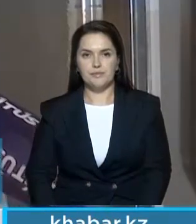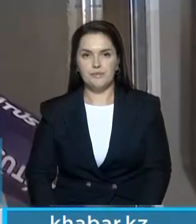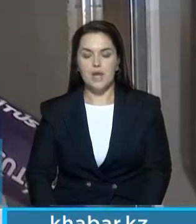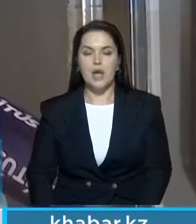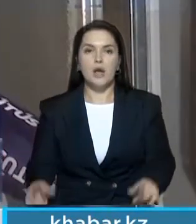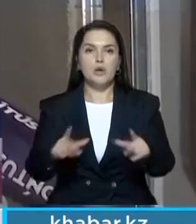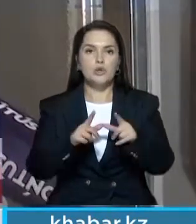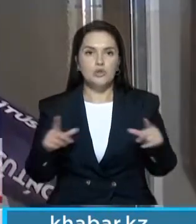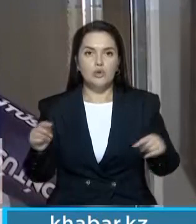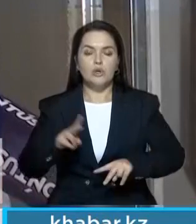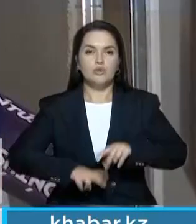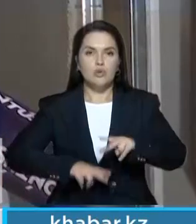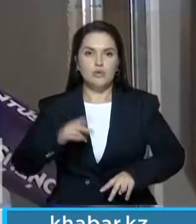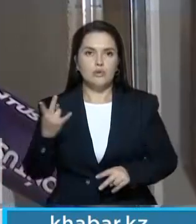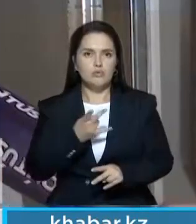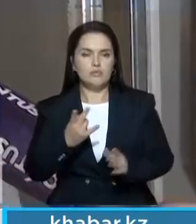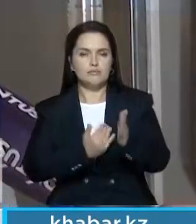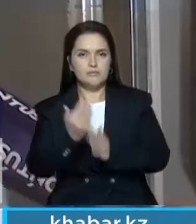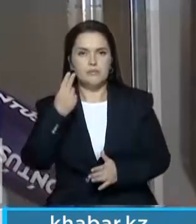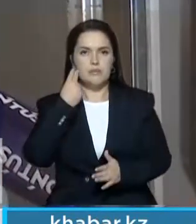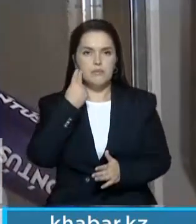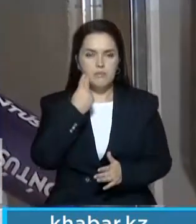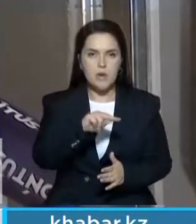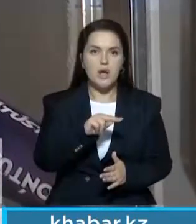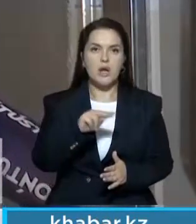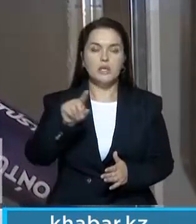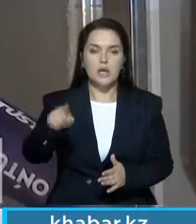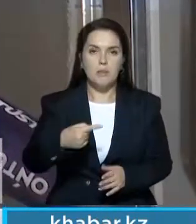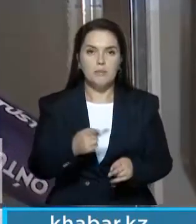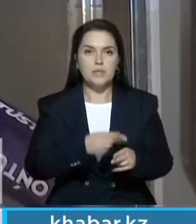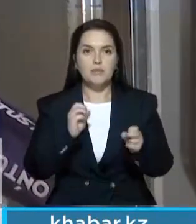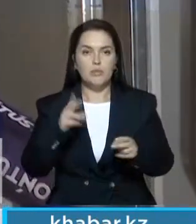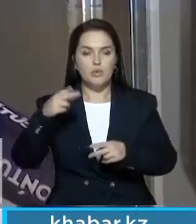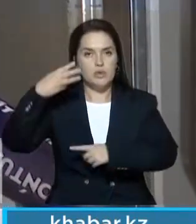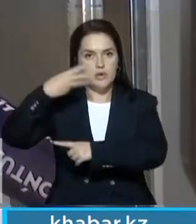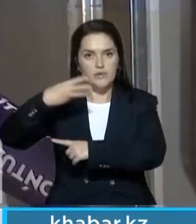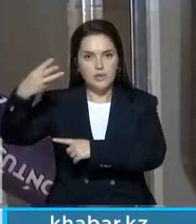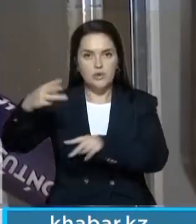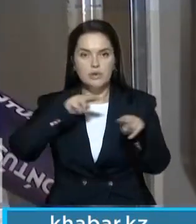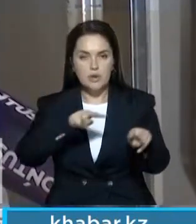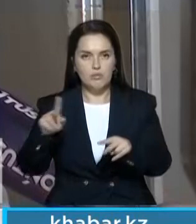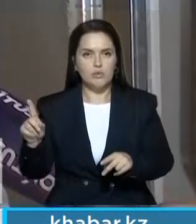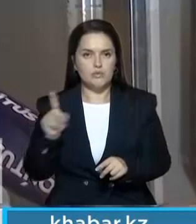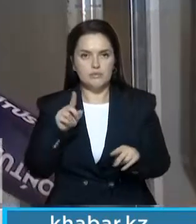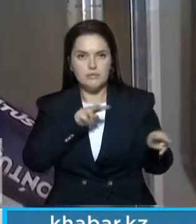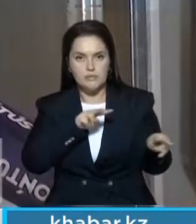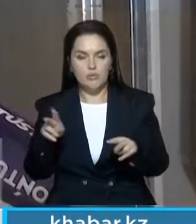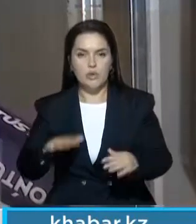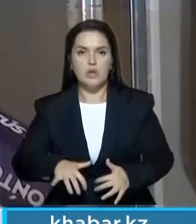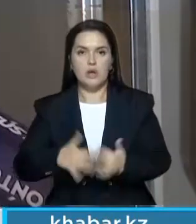Школы строят с учетом повышенных требований к безопасности. Предусмотрена установка систем видеонаблюдения. Будет охрана и устройство